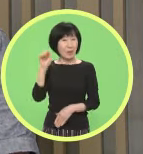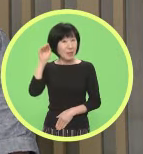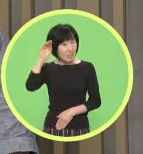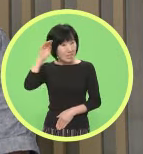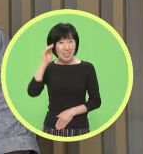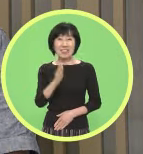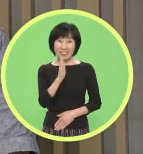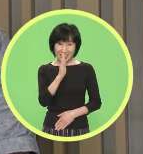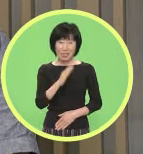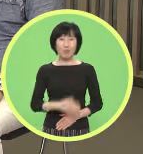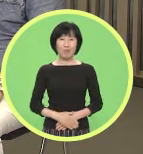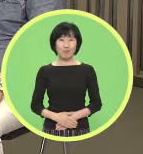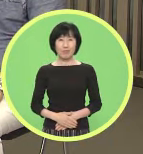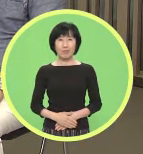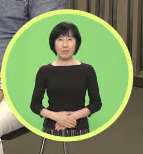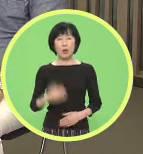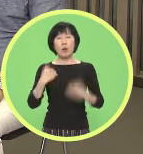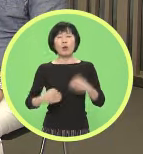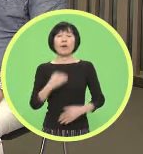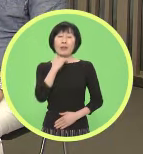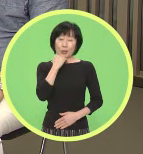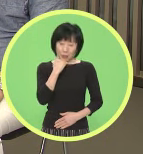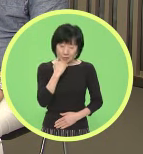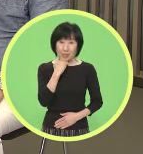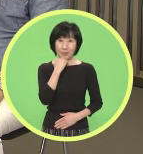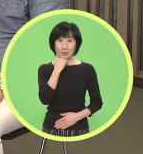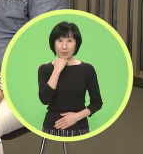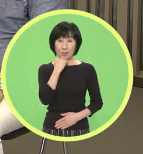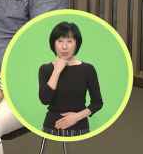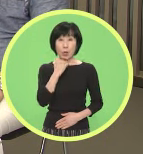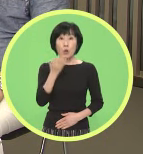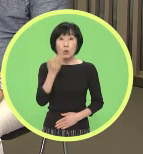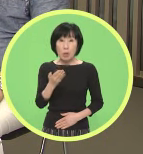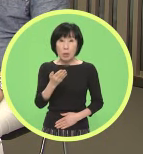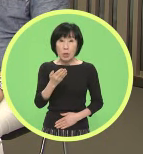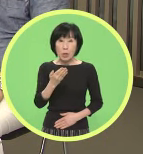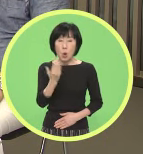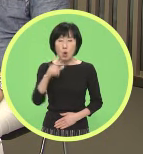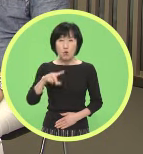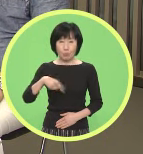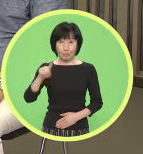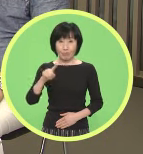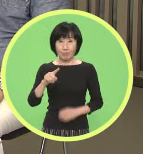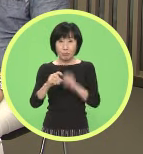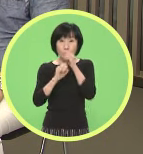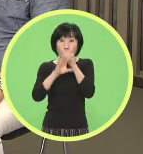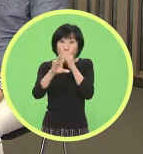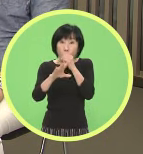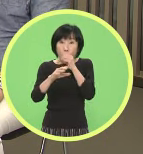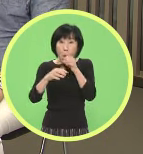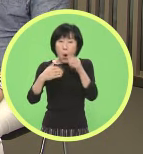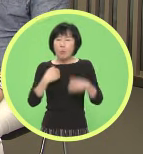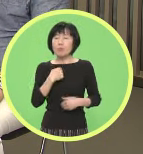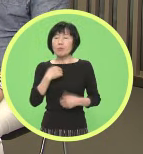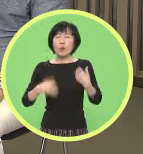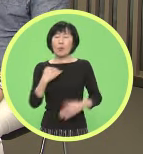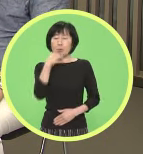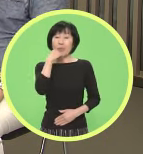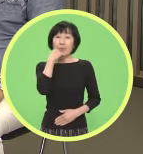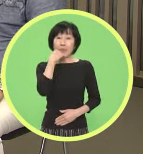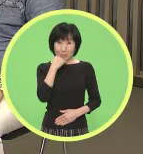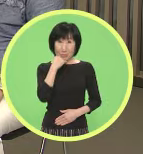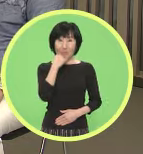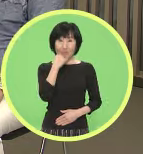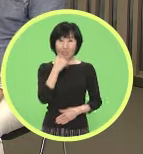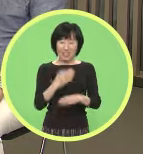奏、ぜひお聴きください。 非常に楽しみですね。倉持さんのまたホルンが本当に楽しみです、は